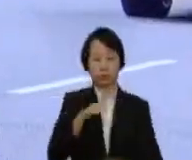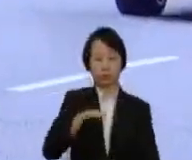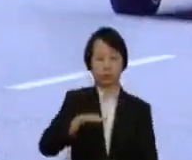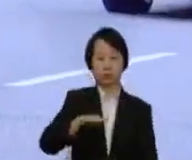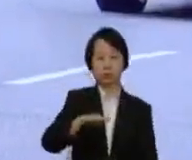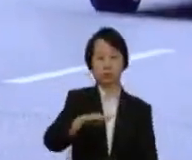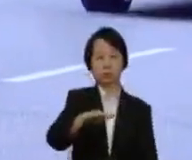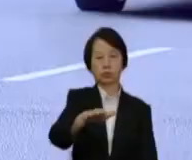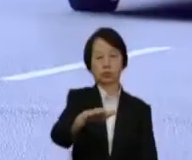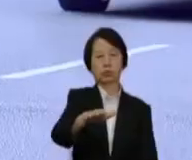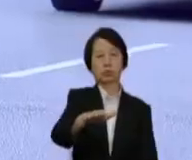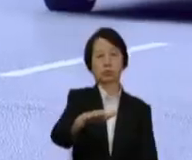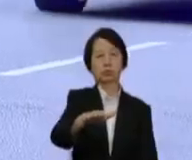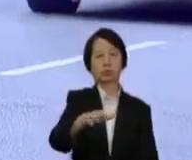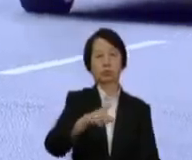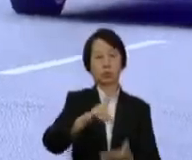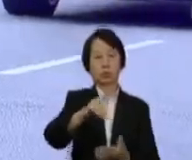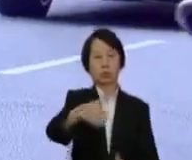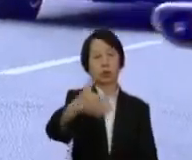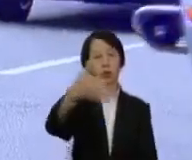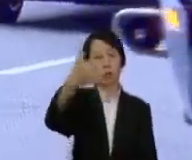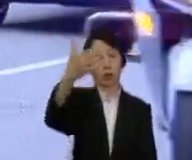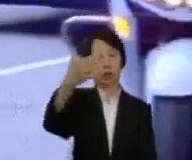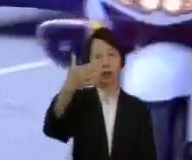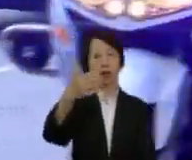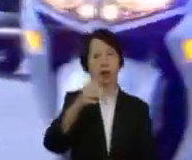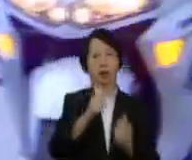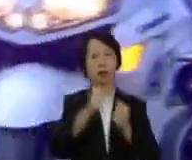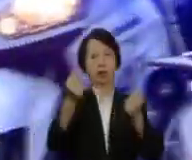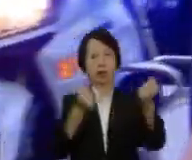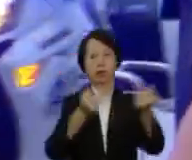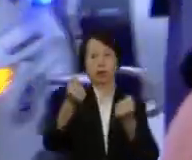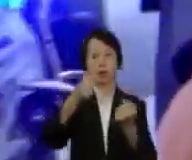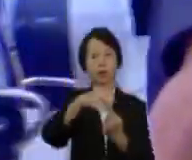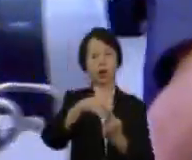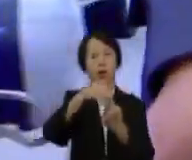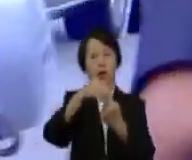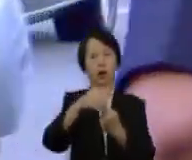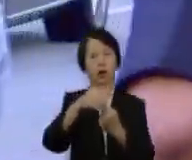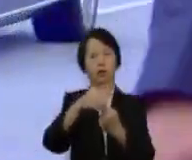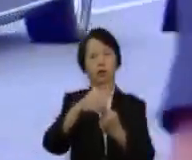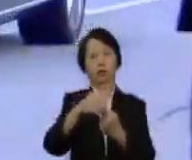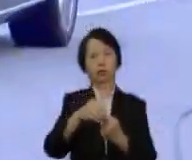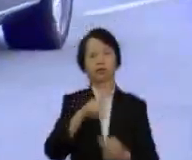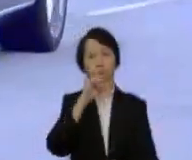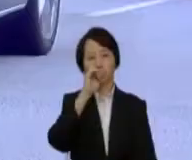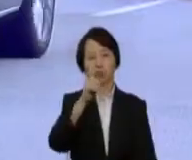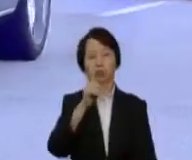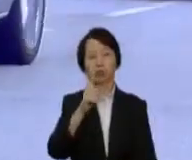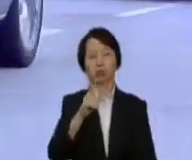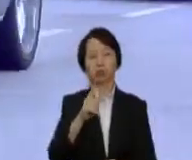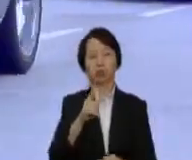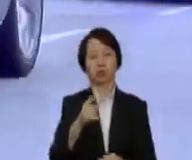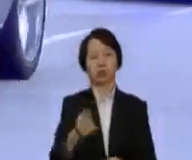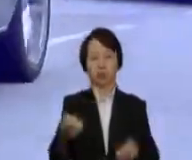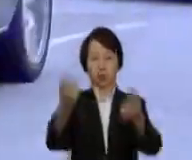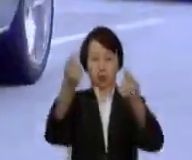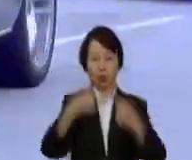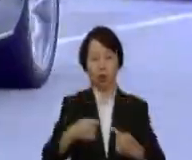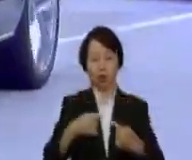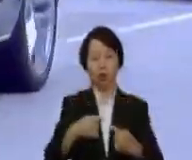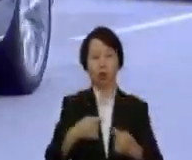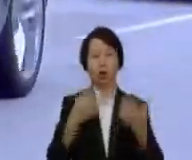lokasi ataupun pekarangan Dataran Merdeka ini dengan kenderaan khas yang membawa beliau, dan pastinya satu kehadiran yang